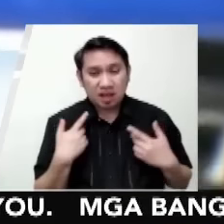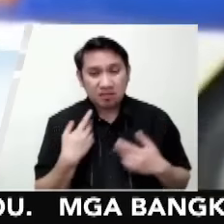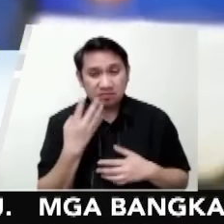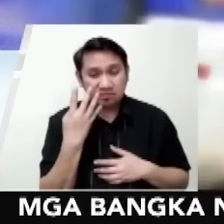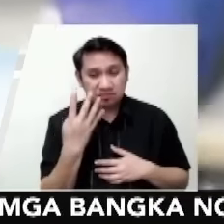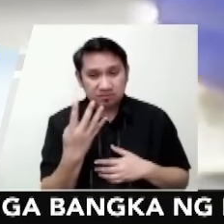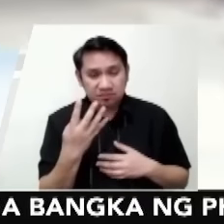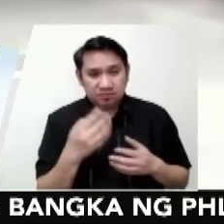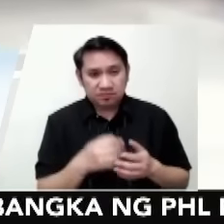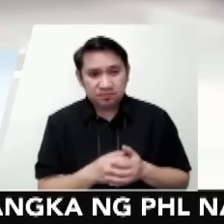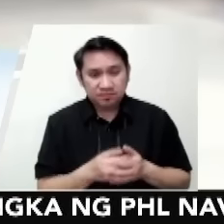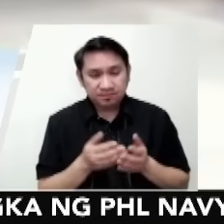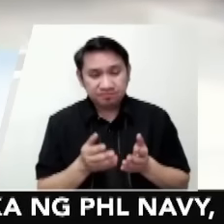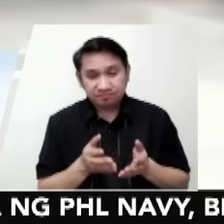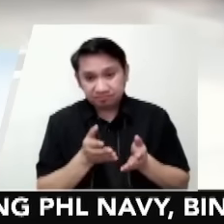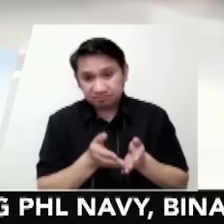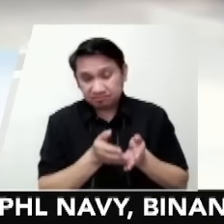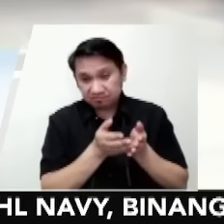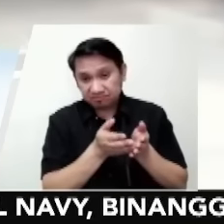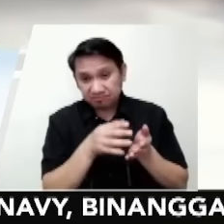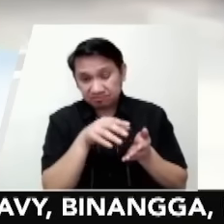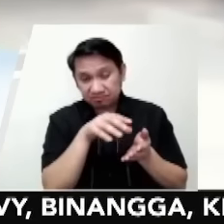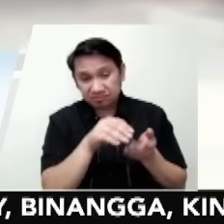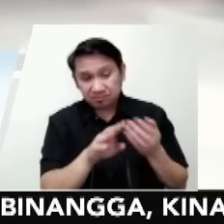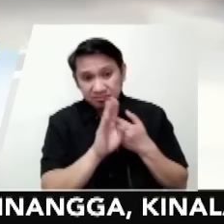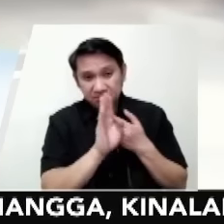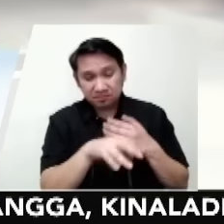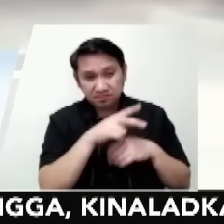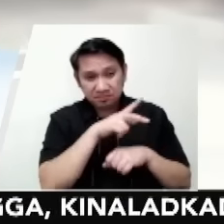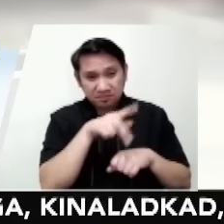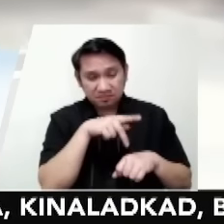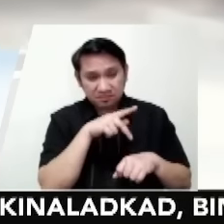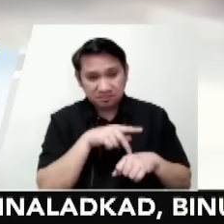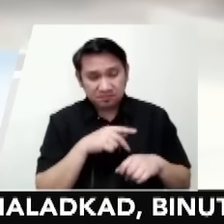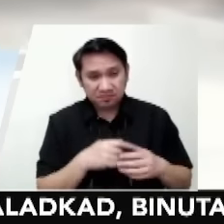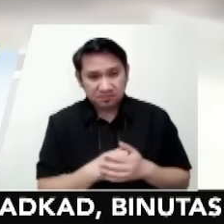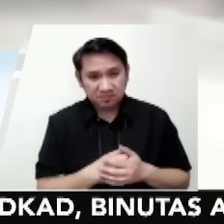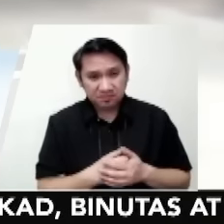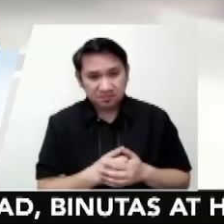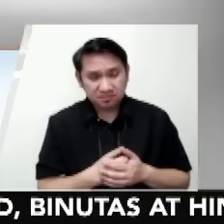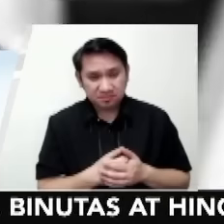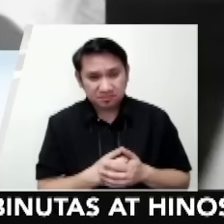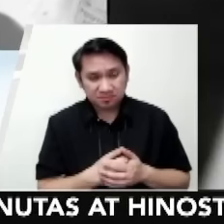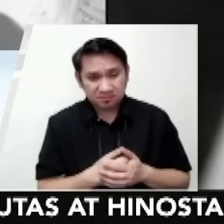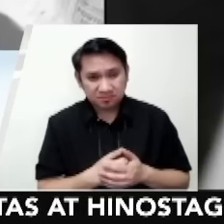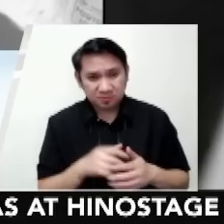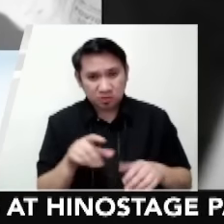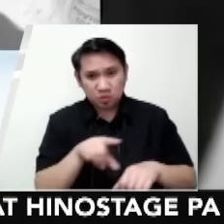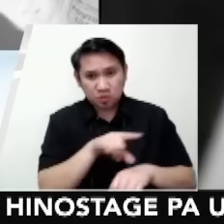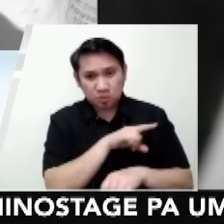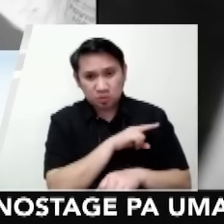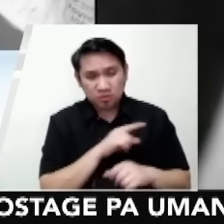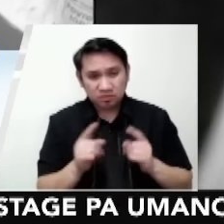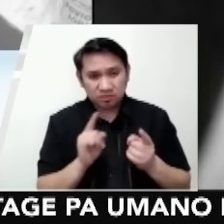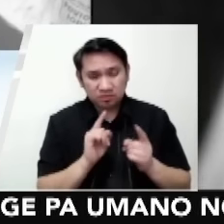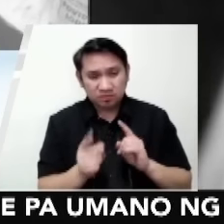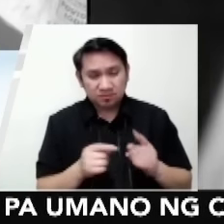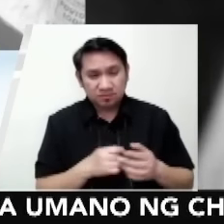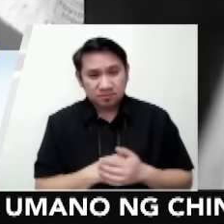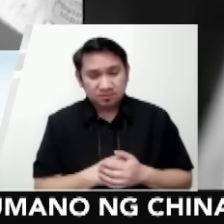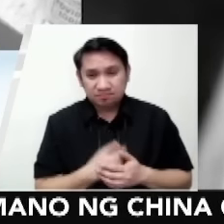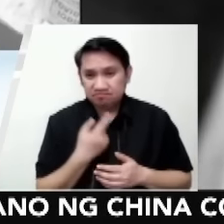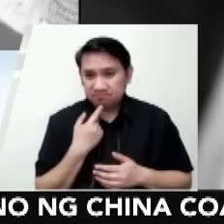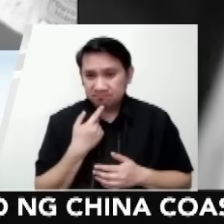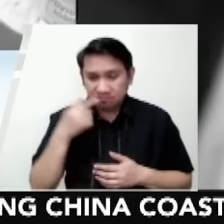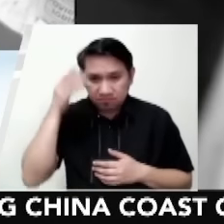ng China. Pero ibinalik din sa Pilipinas matapos ang mahabang pakikipagnegosasyon. Ipinakiusap din sa China na makuha